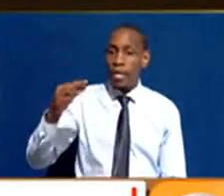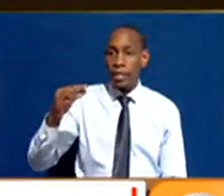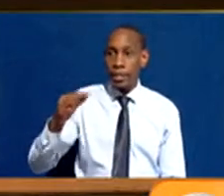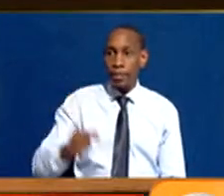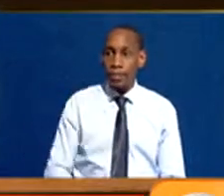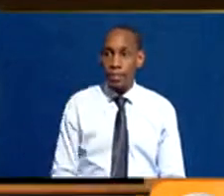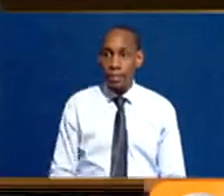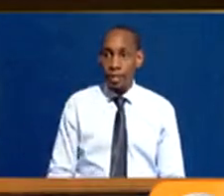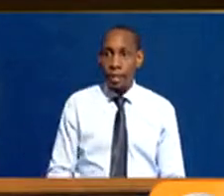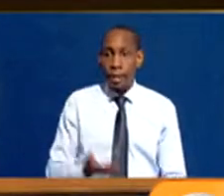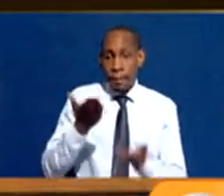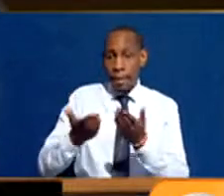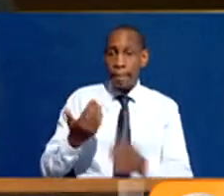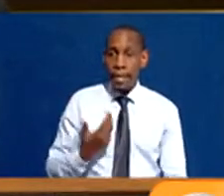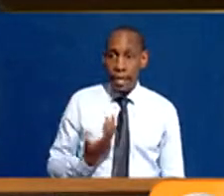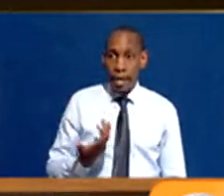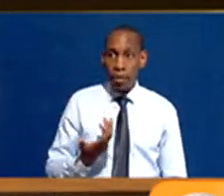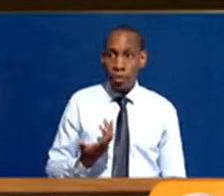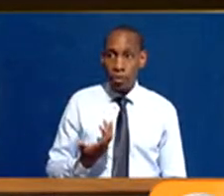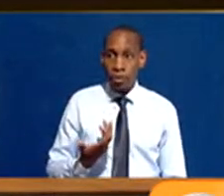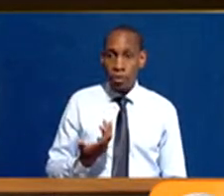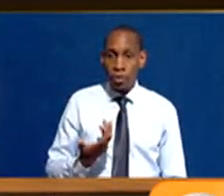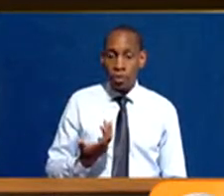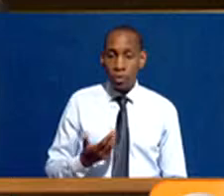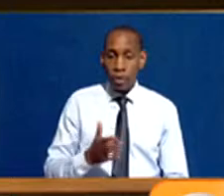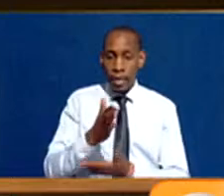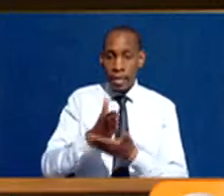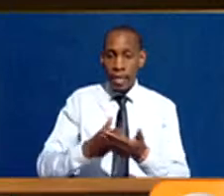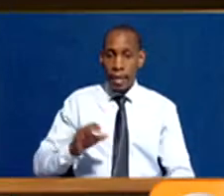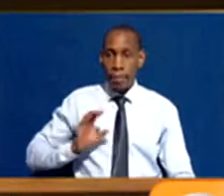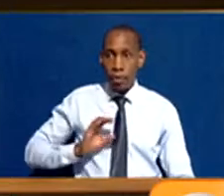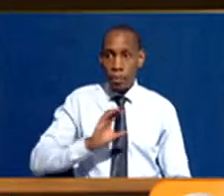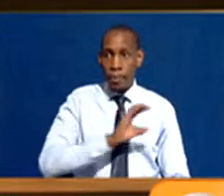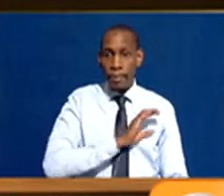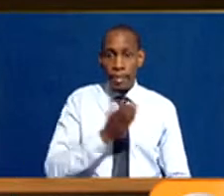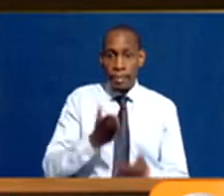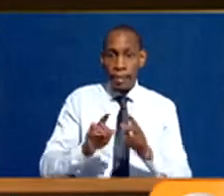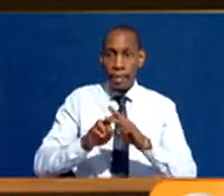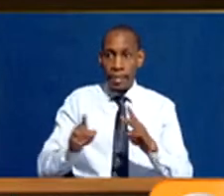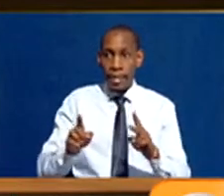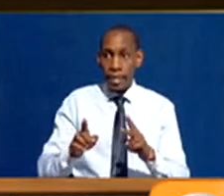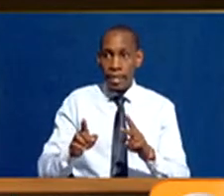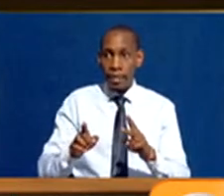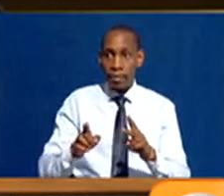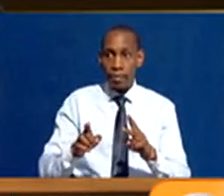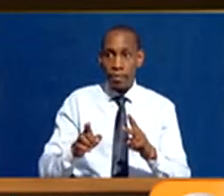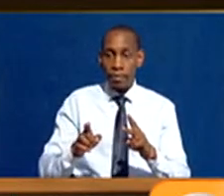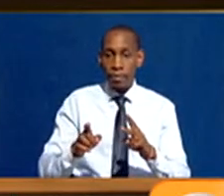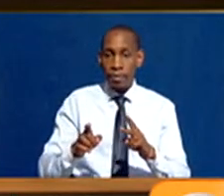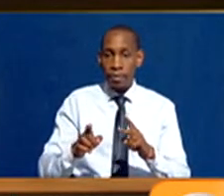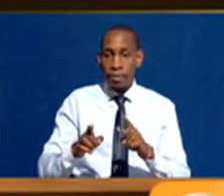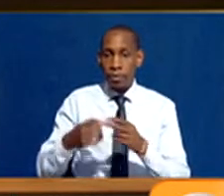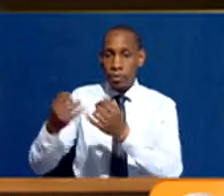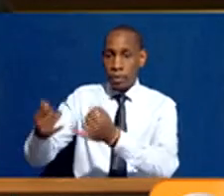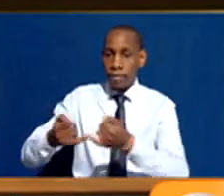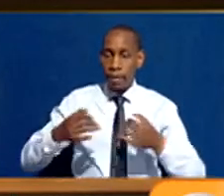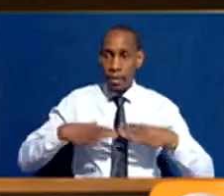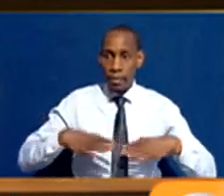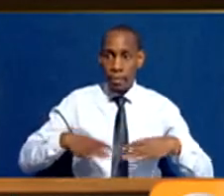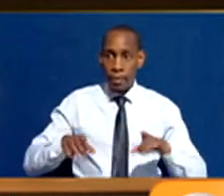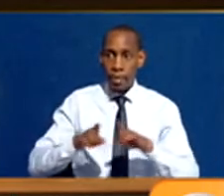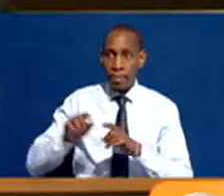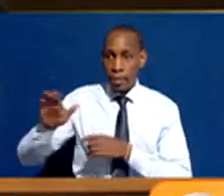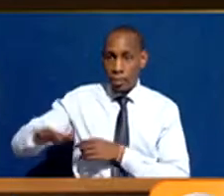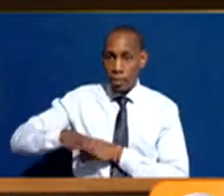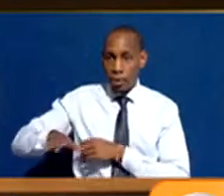We might now, having fully constituted committees, might start to think of how we invite these people to the